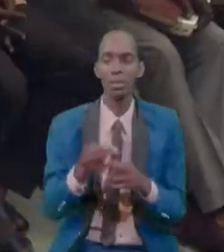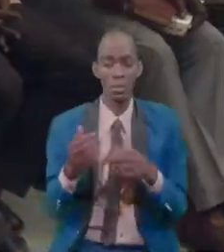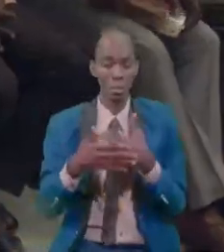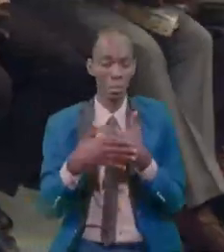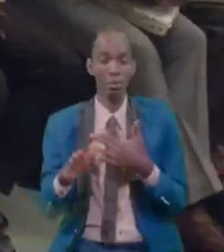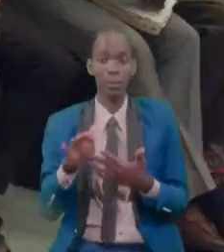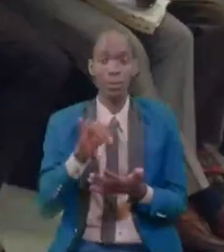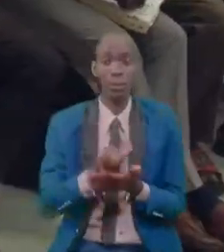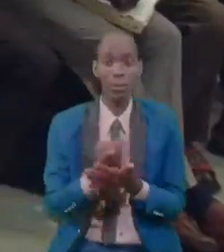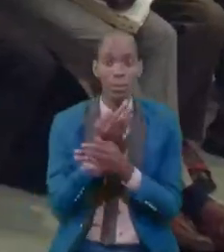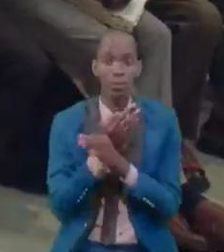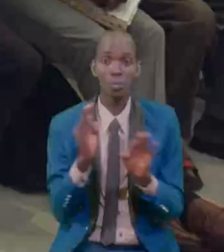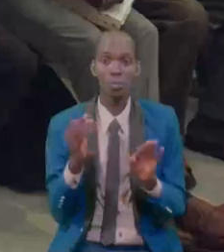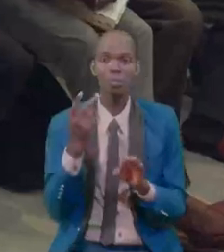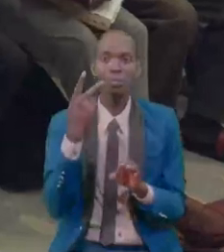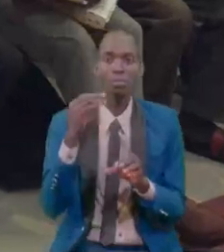Et après cette